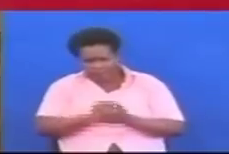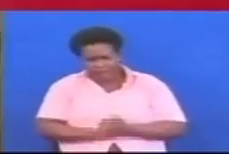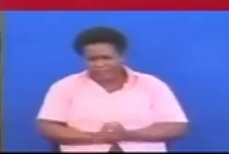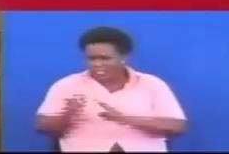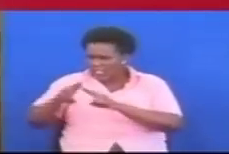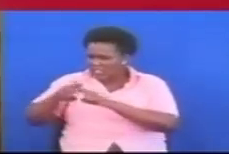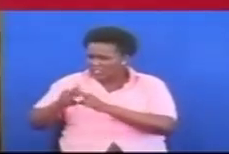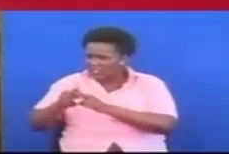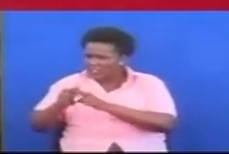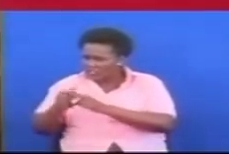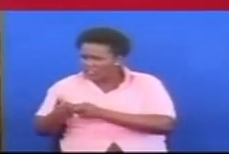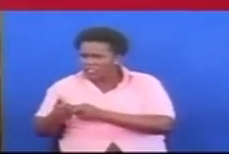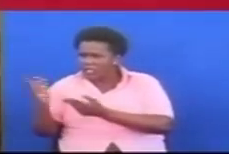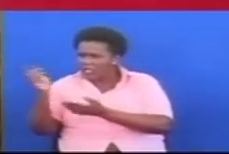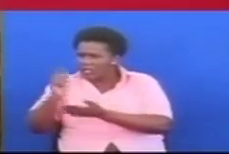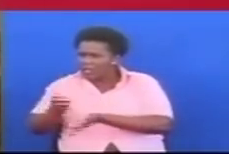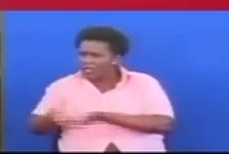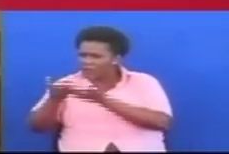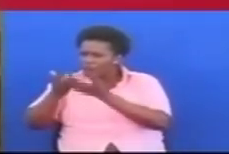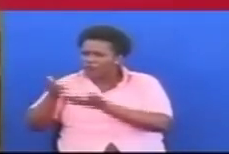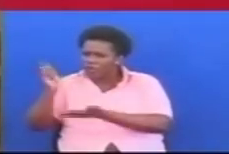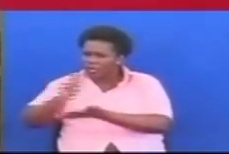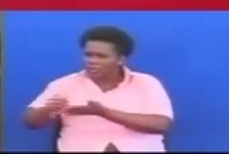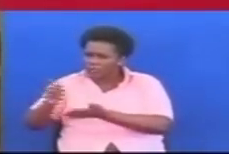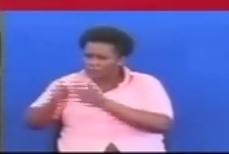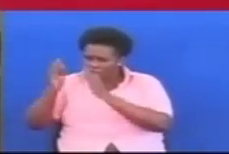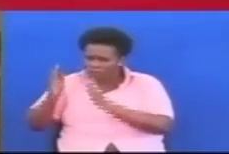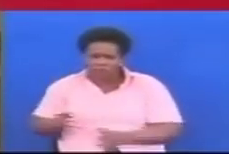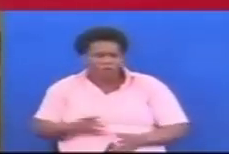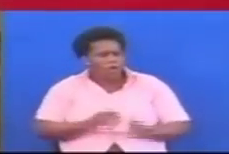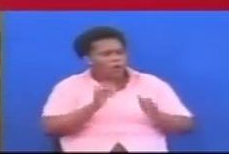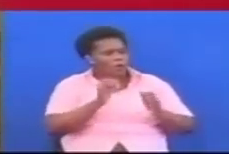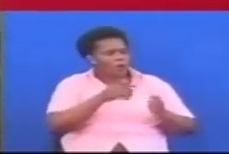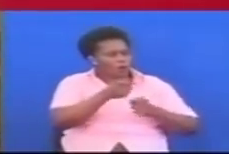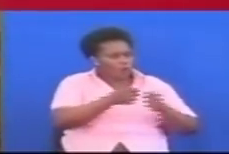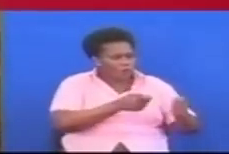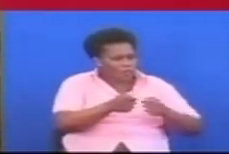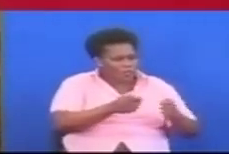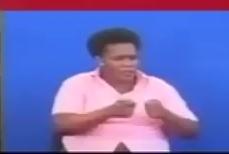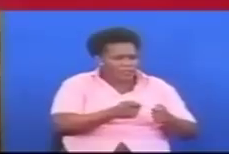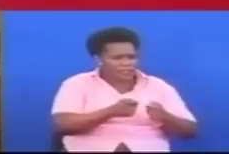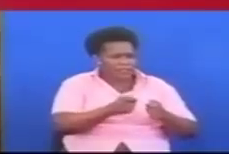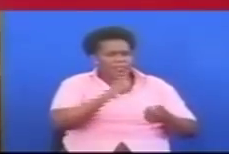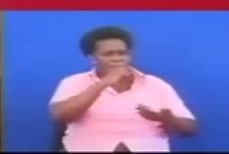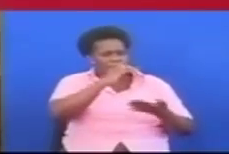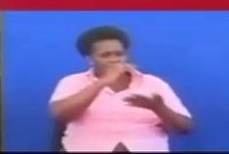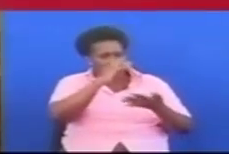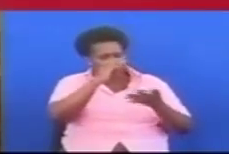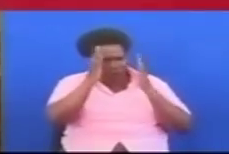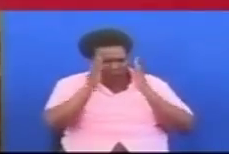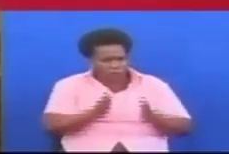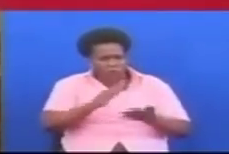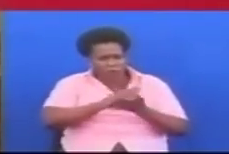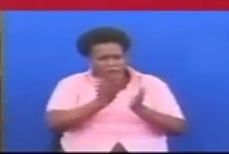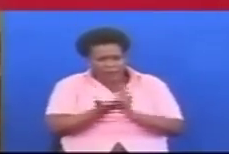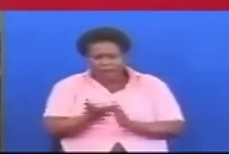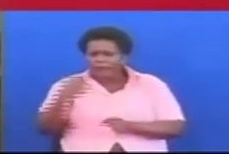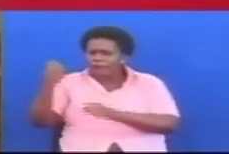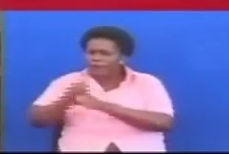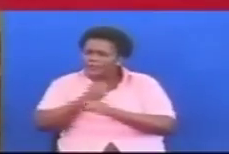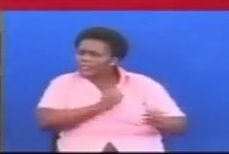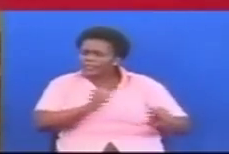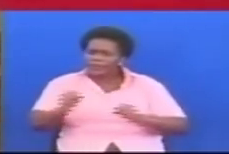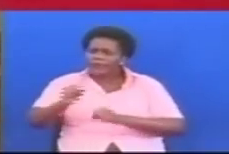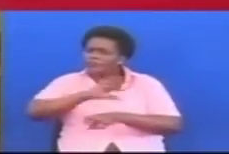Emmanuel Kalobela, naibu katibu mkuu, wakurugenzi, wakuu wa vitengo, wataalamu na watumishi wote wa wizara ya maji, pamoja